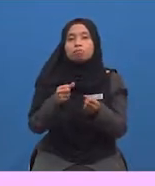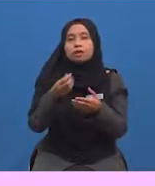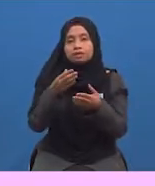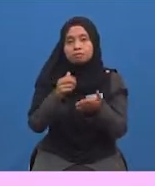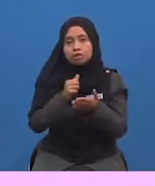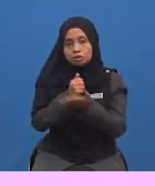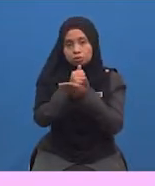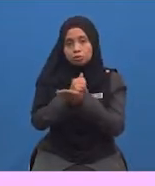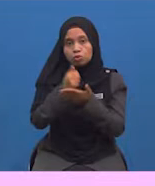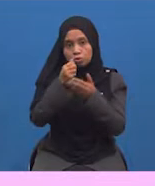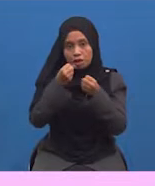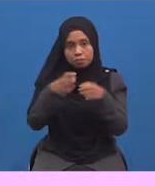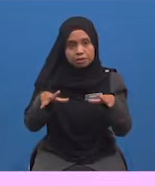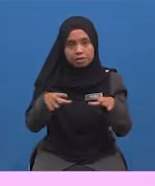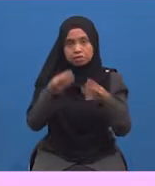ini.